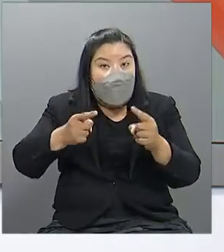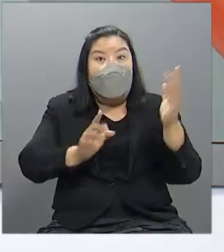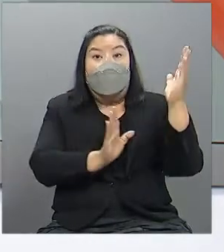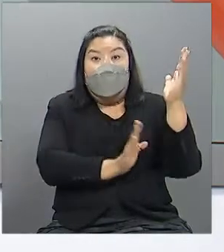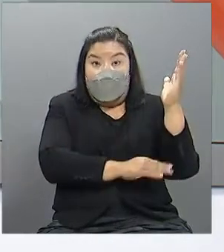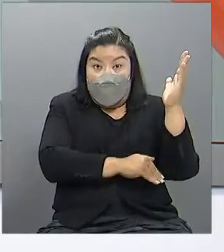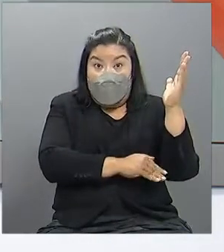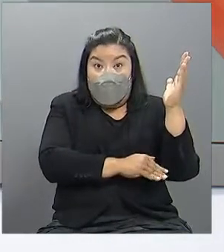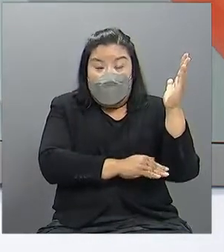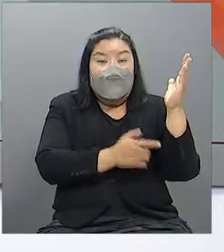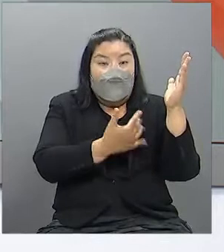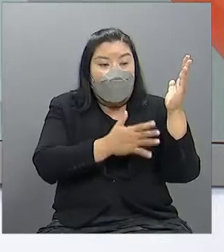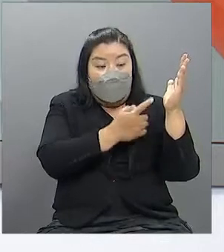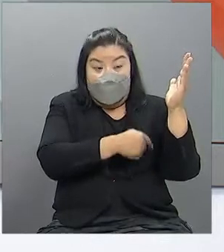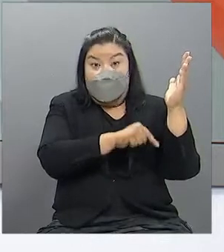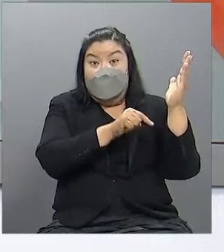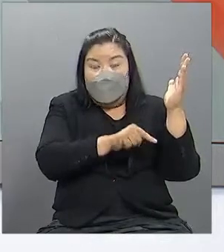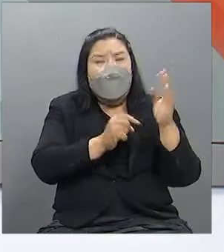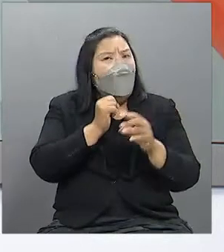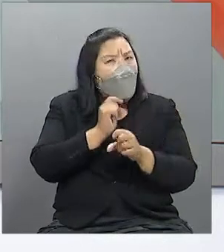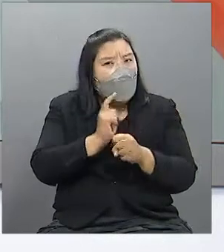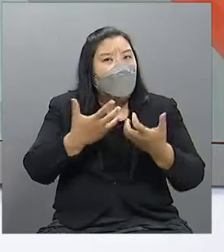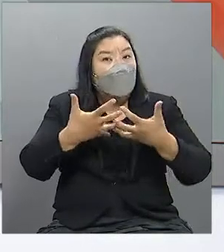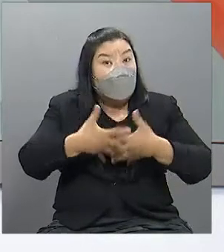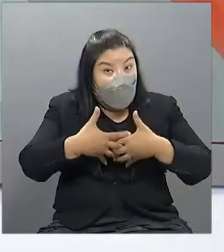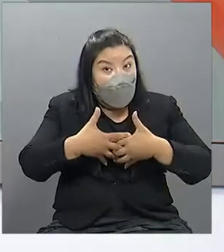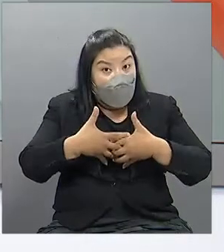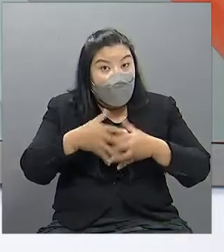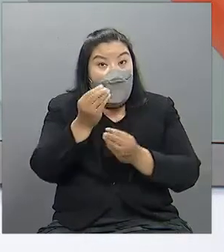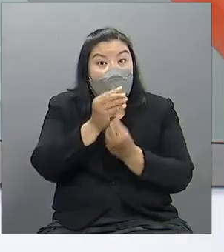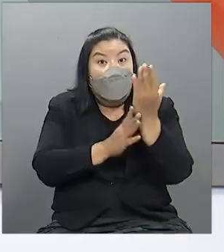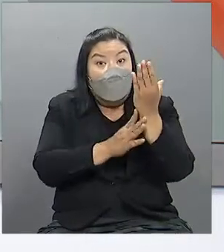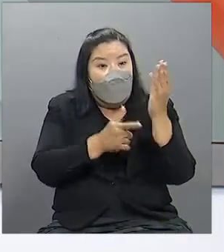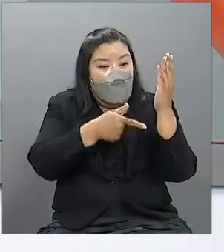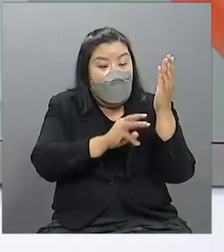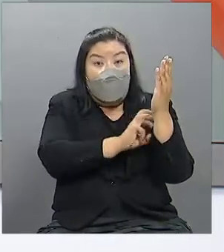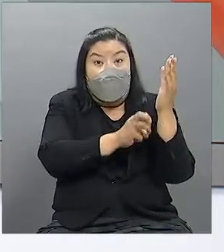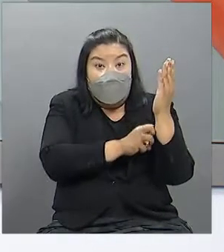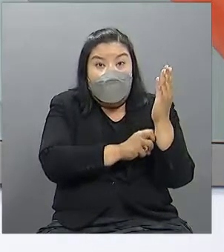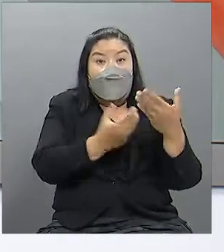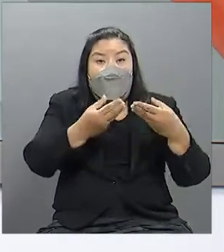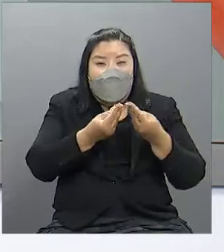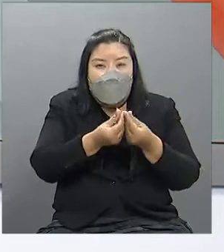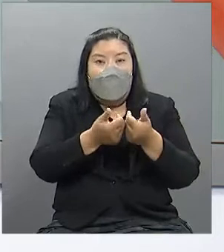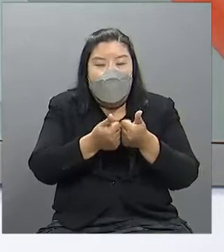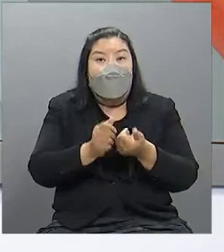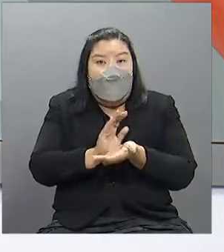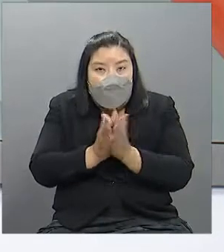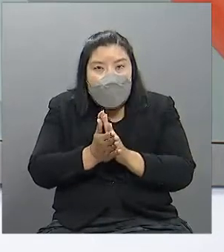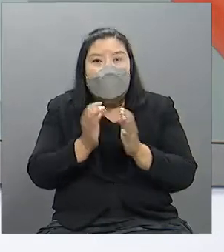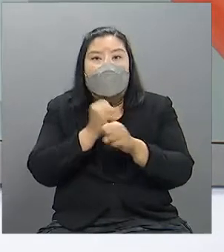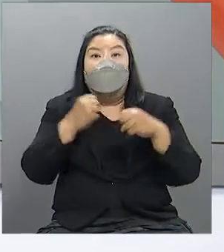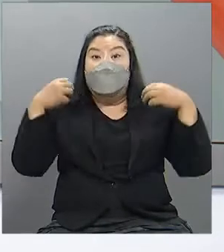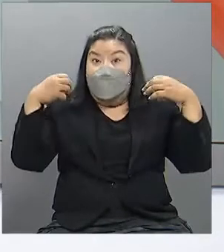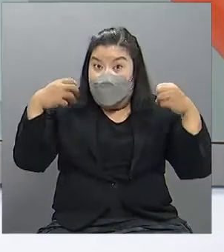ยเฉพาะโรงงานสกัดปาล์มน้ำมันที่เขาใช้น้ำเสียแล้วก็กากอุตสาหกรรมนำมาผลิตไฟฟ้าลงทุนไปกว่า150ล้านบาท